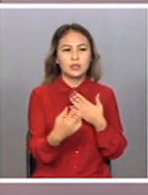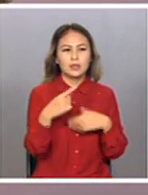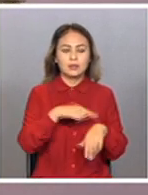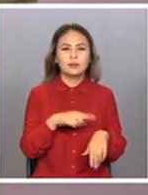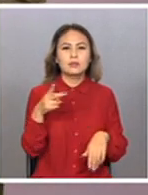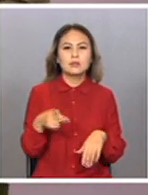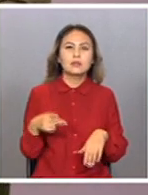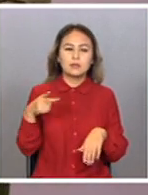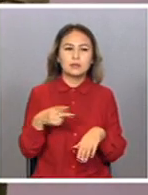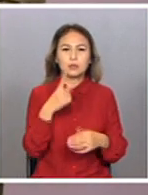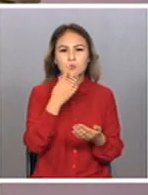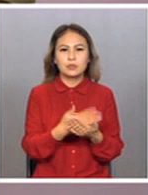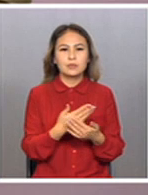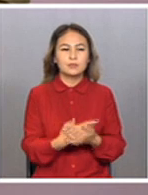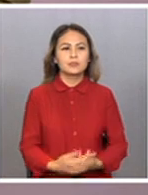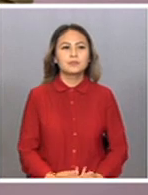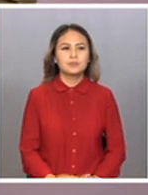сағатта жүріп өткен екен.